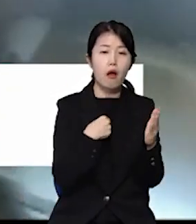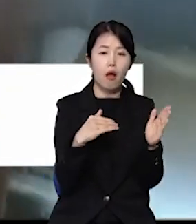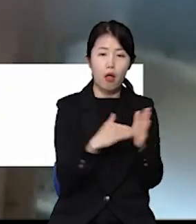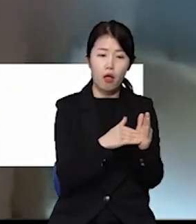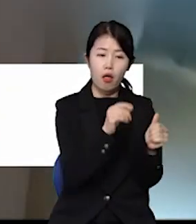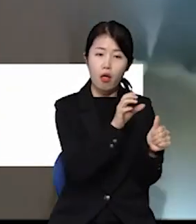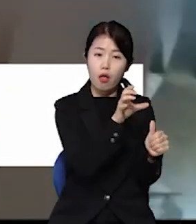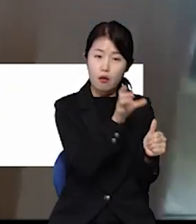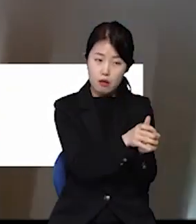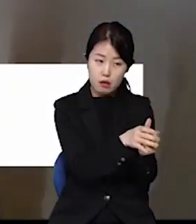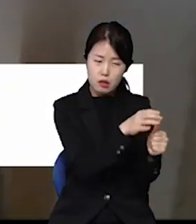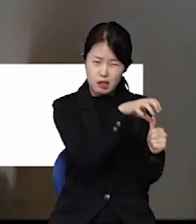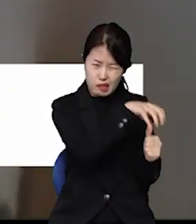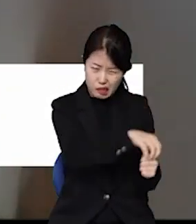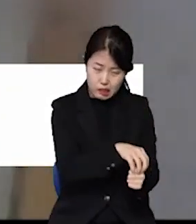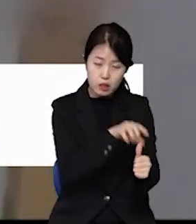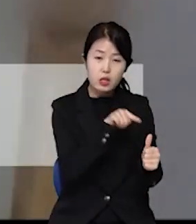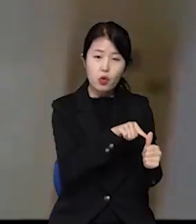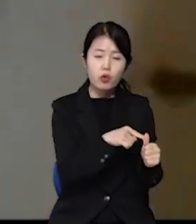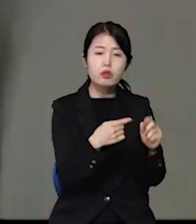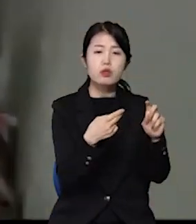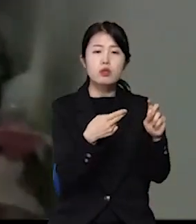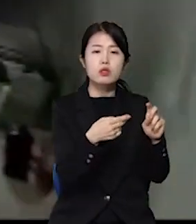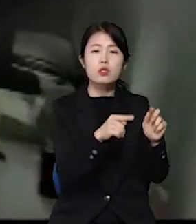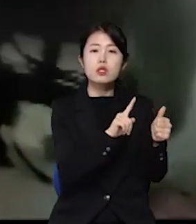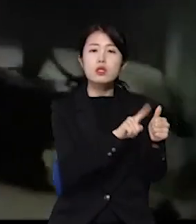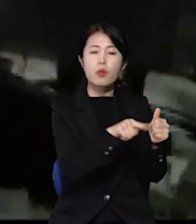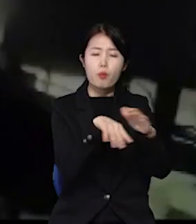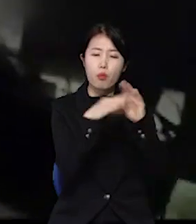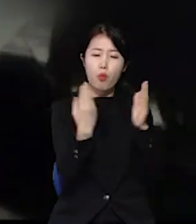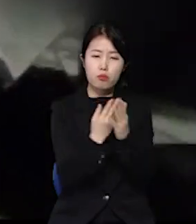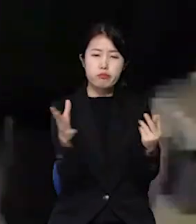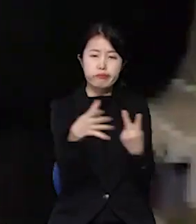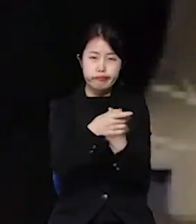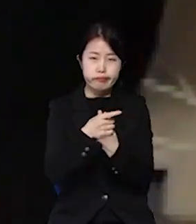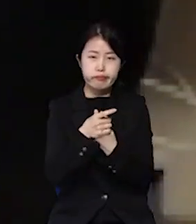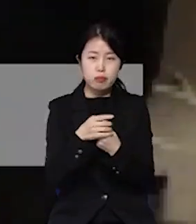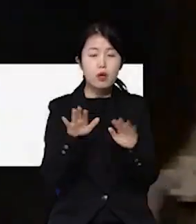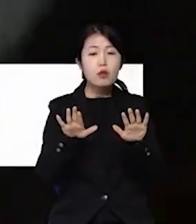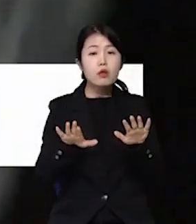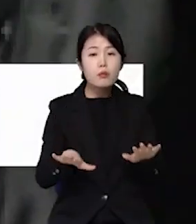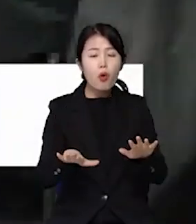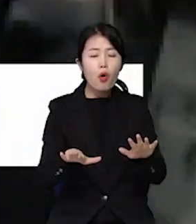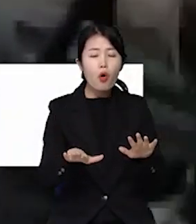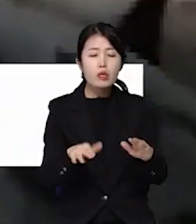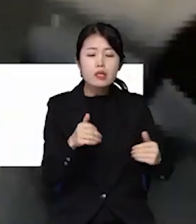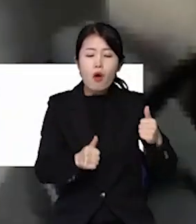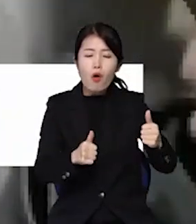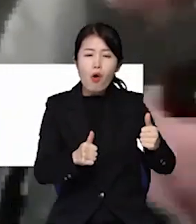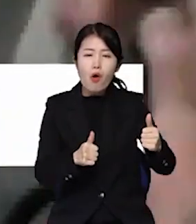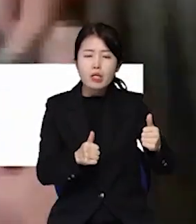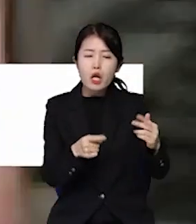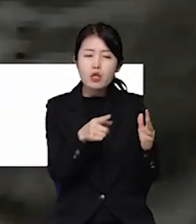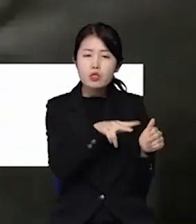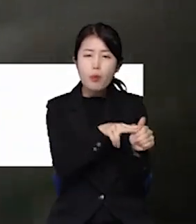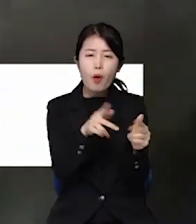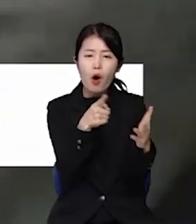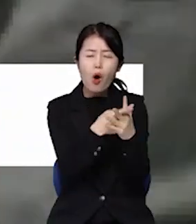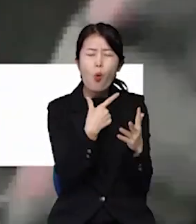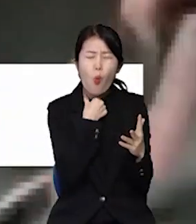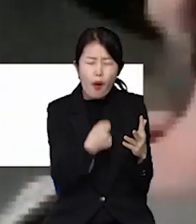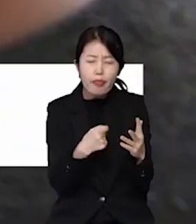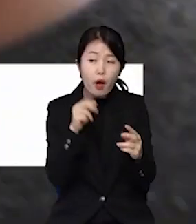입건됐던 25살 해커 등이 저질렀습니다. 이들은 경쟁업체에 정보를 빼내고 싶은 의뢰인들을 공개 대화방